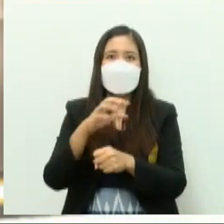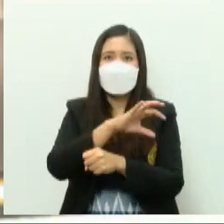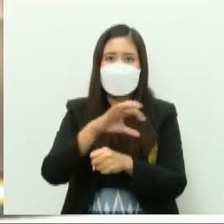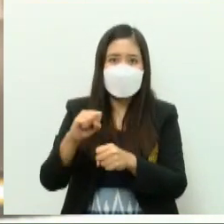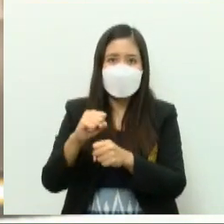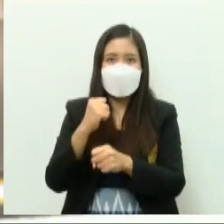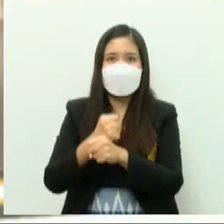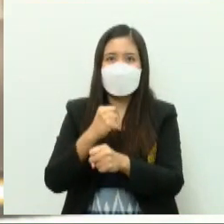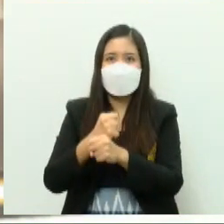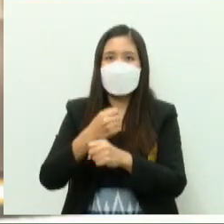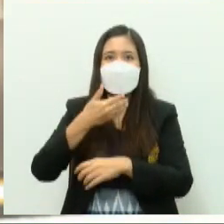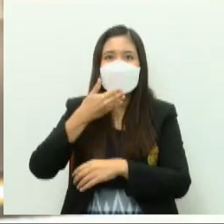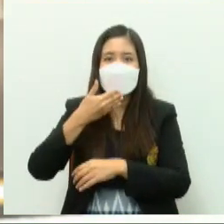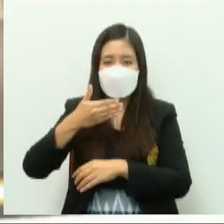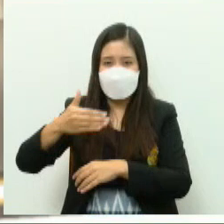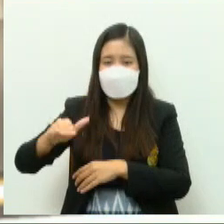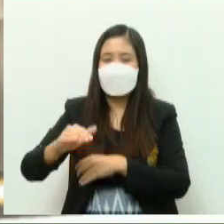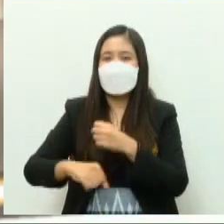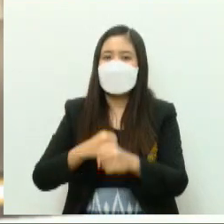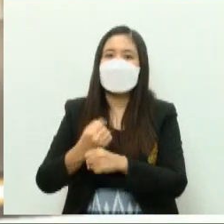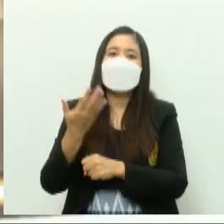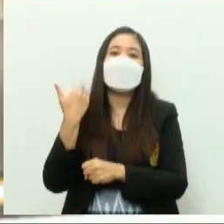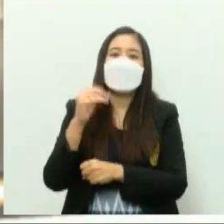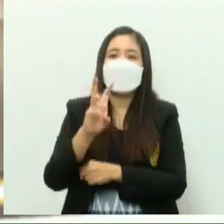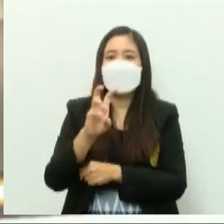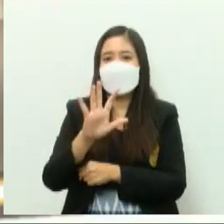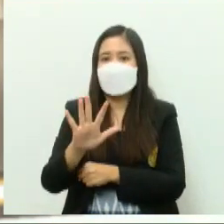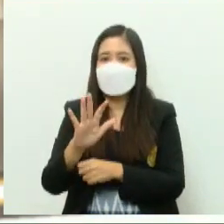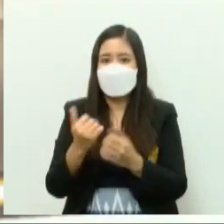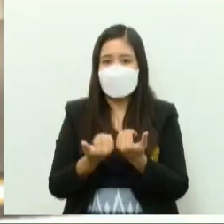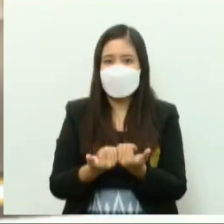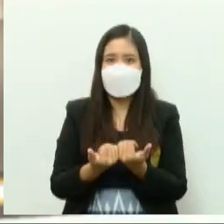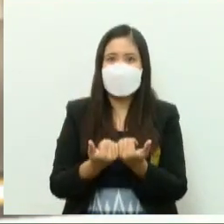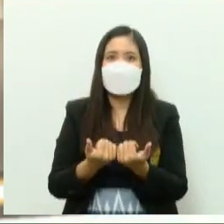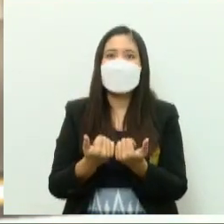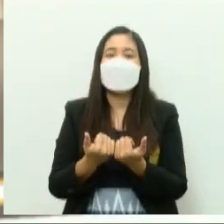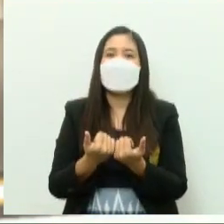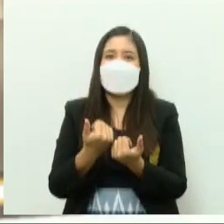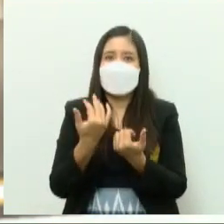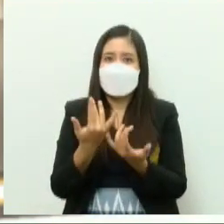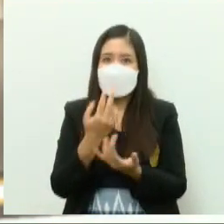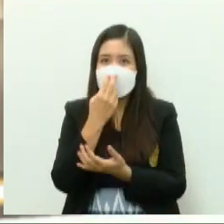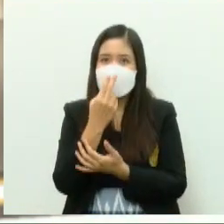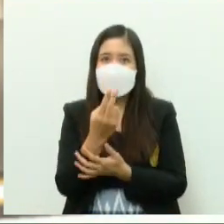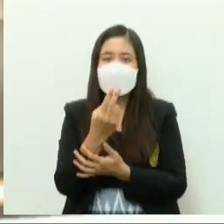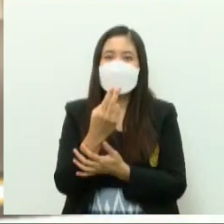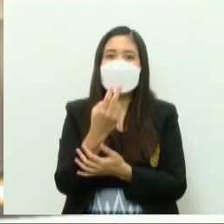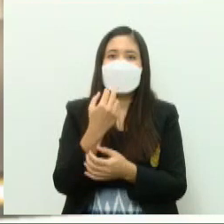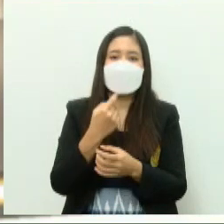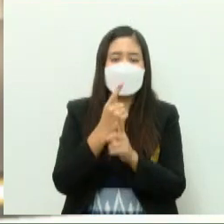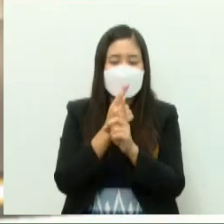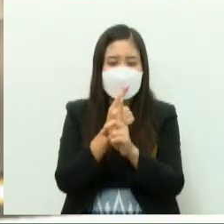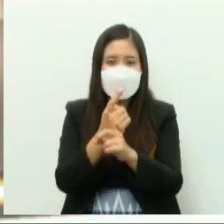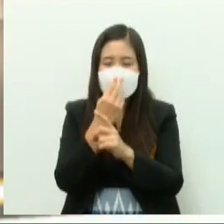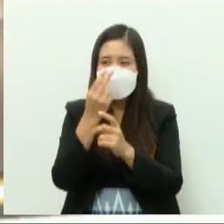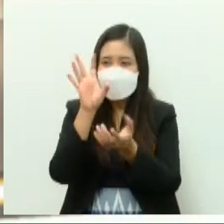ในการดำเนินการในตลอดปีที่ผ่านมาของปี65นะครับสำนักนวัตกรรมสำนักติดตามก็ได้มีการเก็บรวบรว